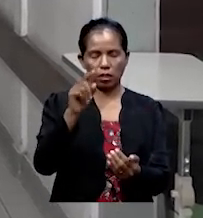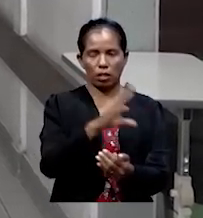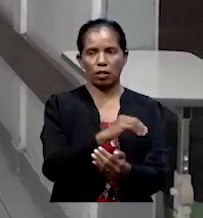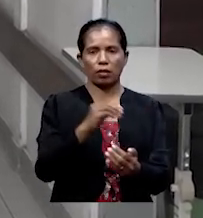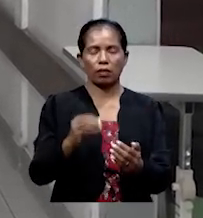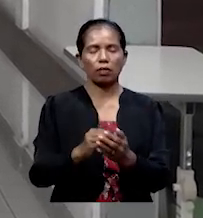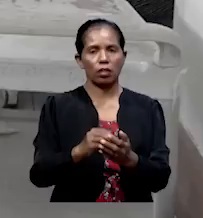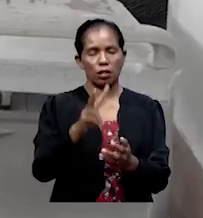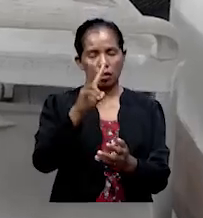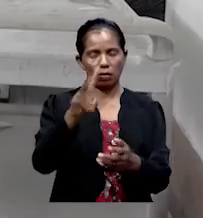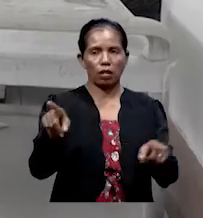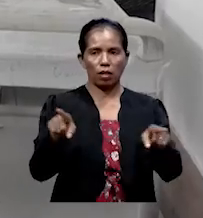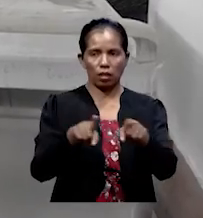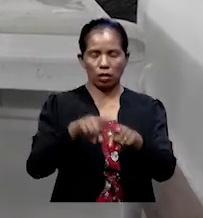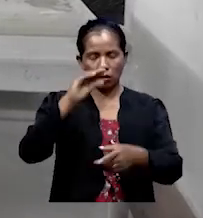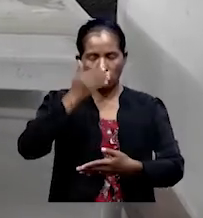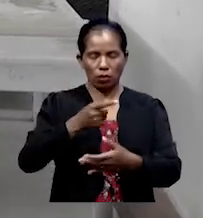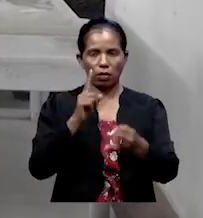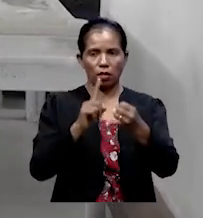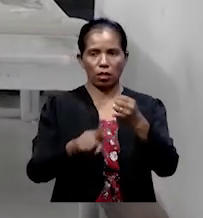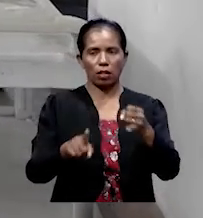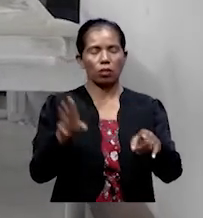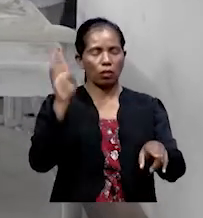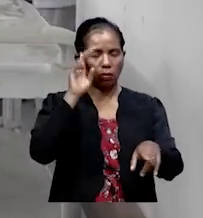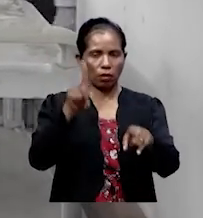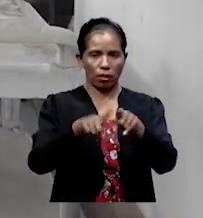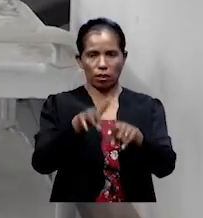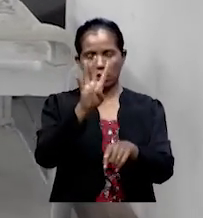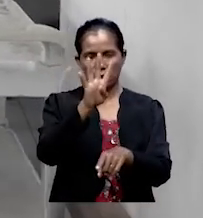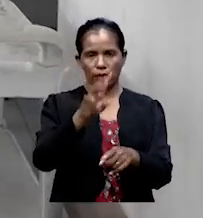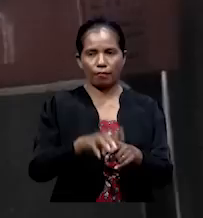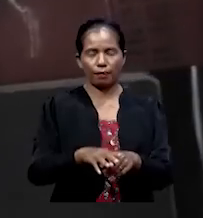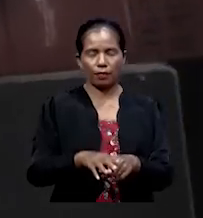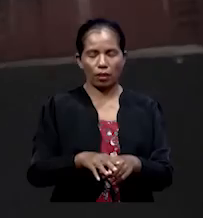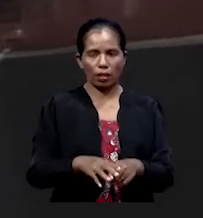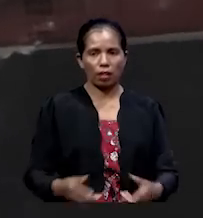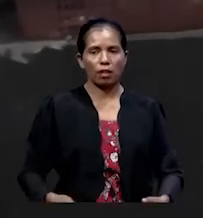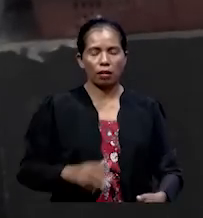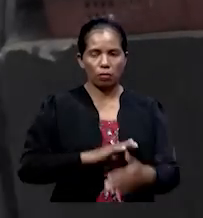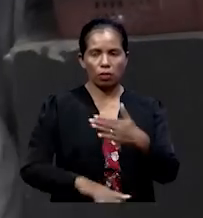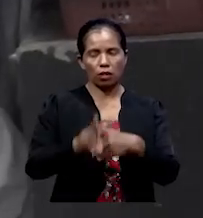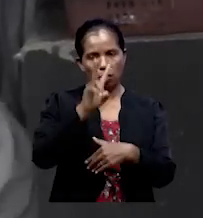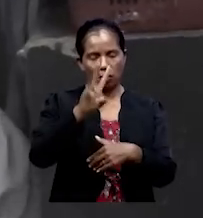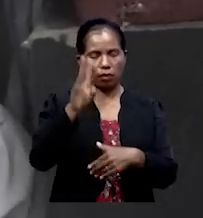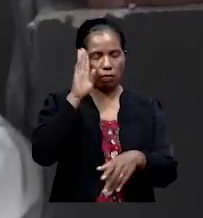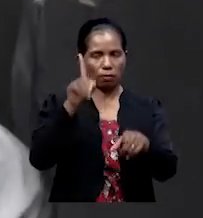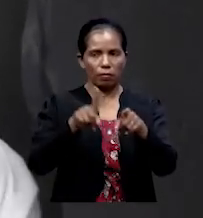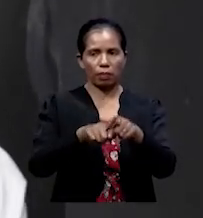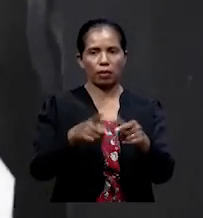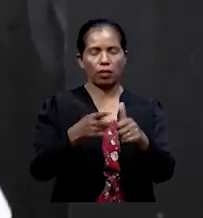no kenzerson hanesang wan ikum husi maung aling na ihat. Kaduak ne nyamam primeru ho idadi